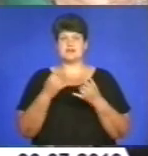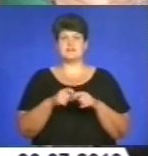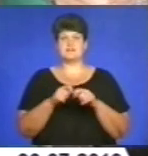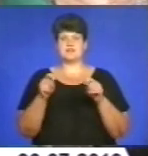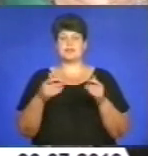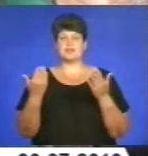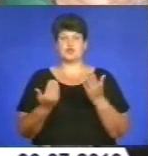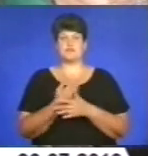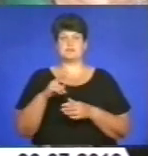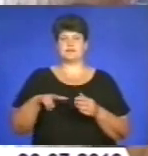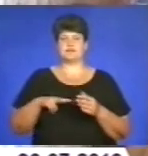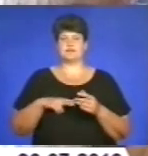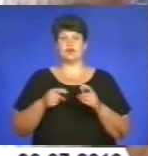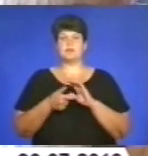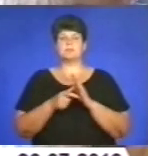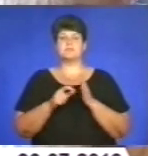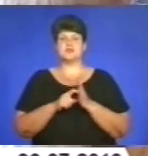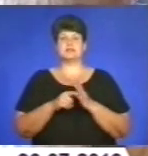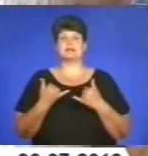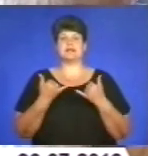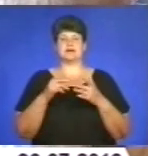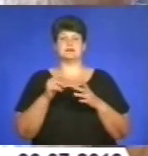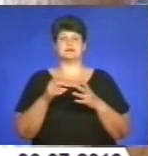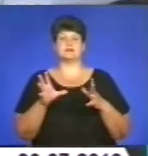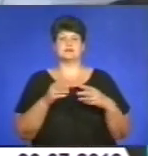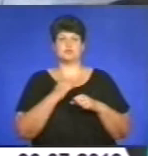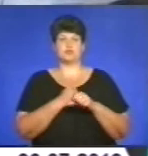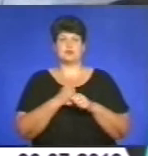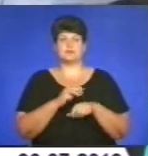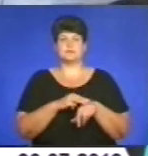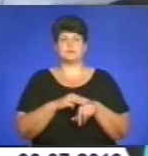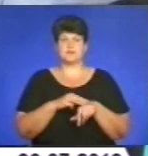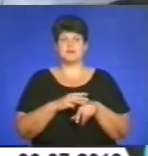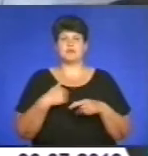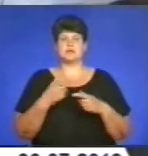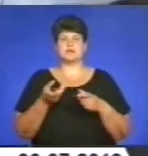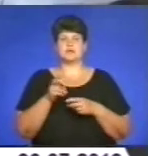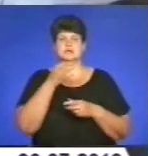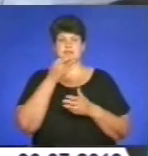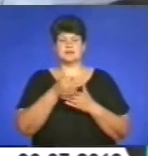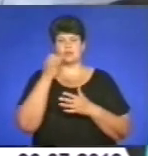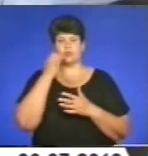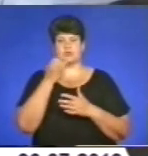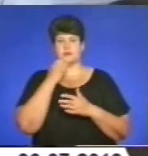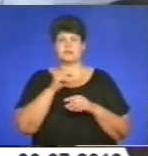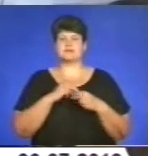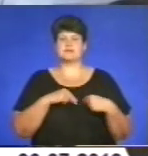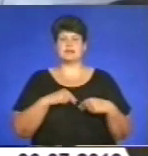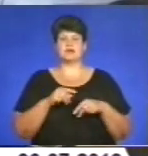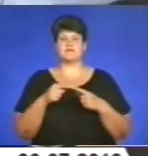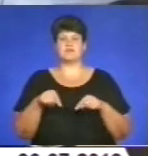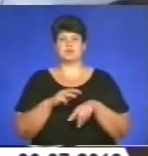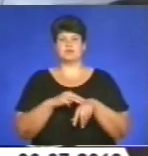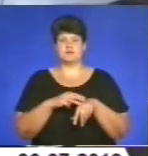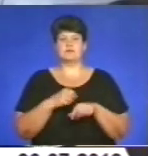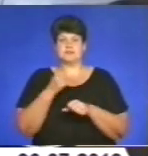нового адміністративного приміщення для співробітників органів внутрішніх справ. Я прийшла висловити подяку працівникам Кременецького відділу міліції за те, що вони